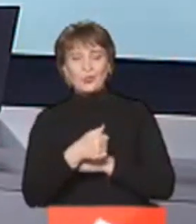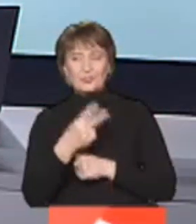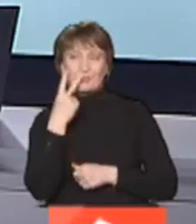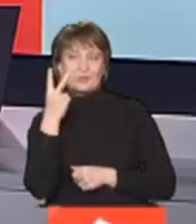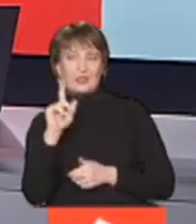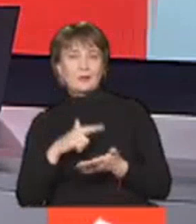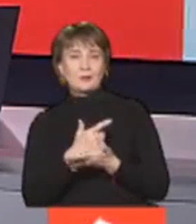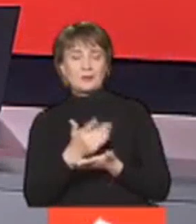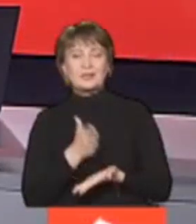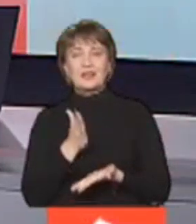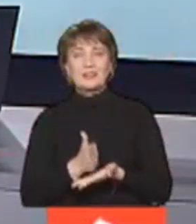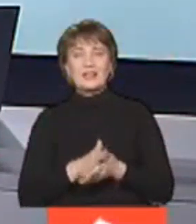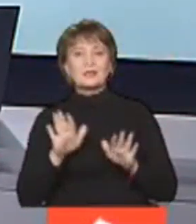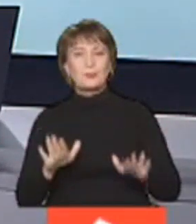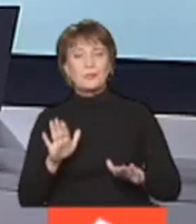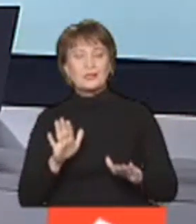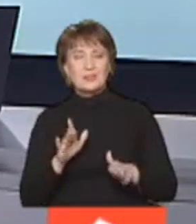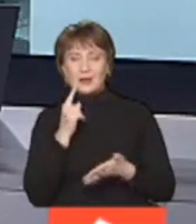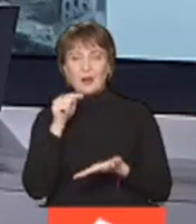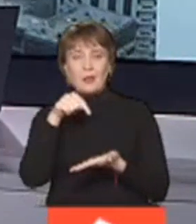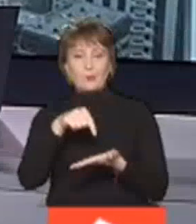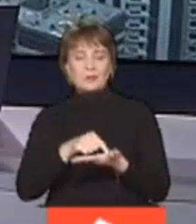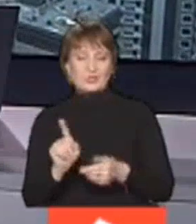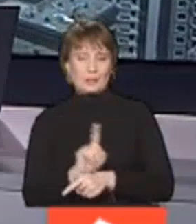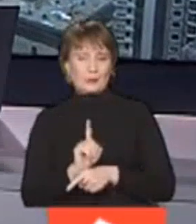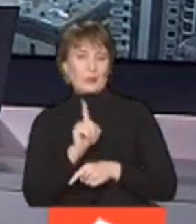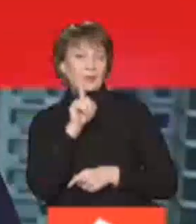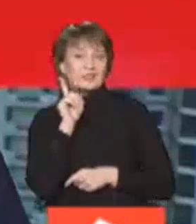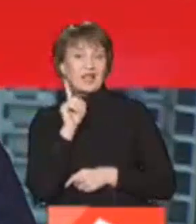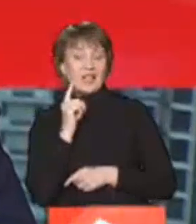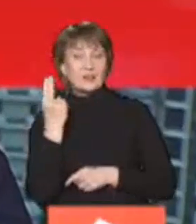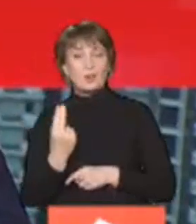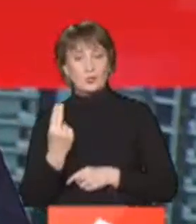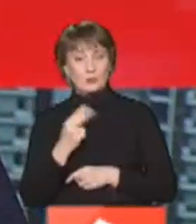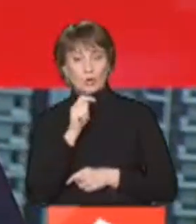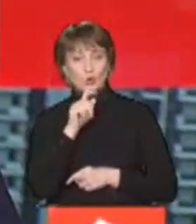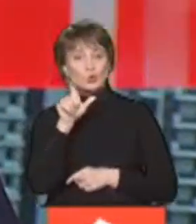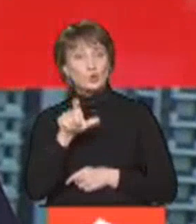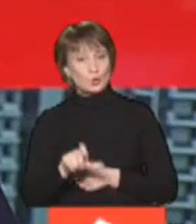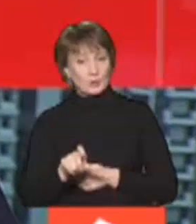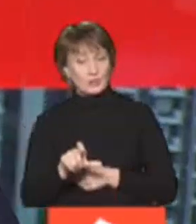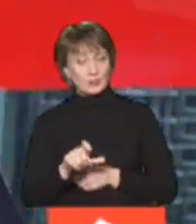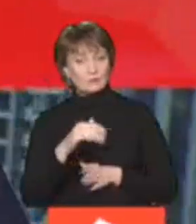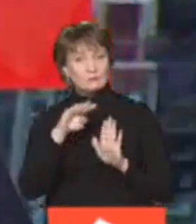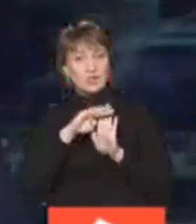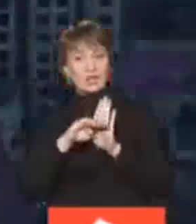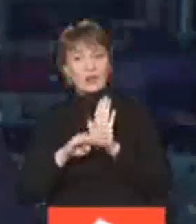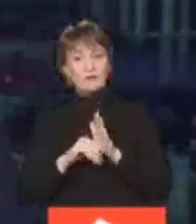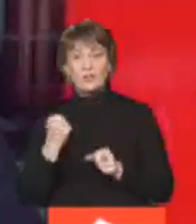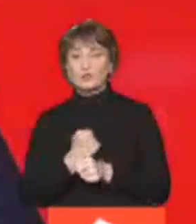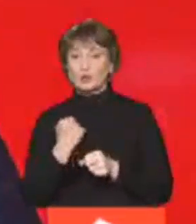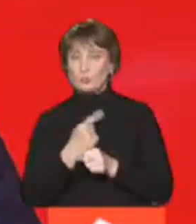карту, є місця позначені якраз нормальними зеленими кольорами. А тим часом журналісти Київ Ньюзрум склали графік,